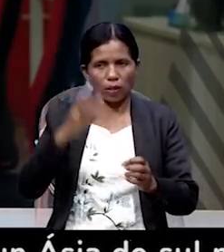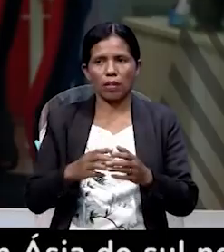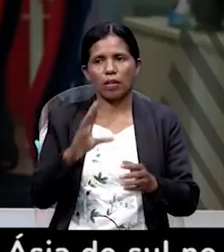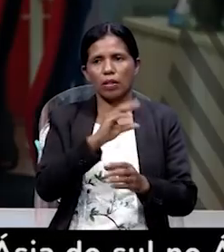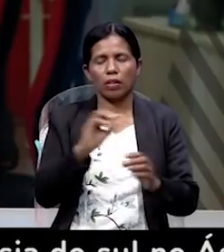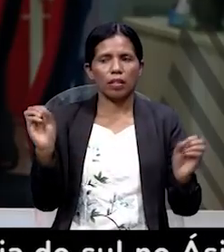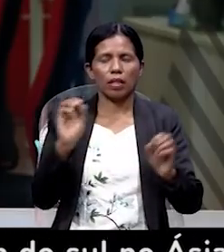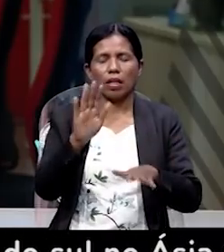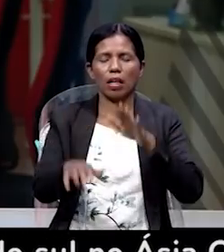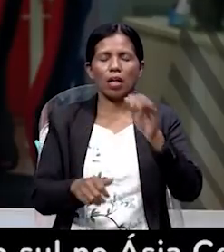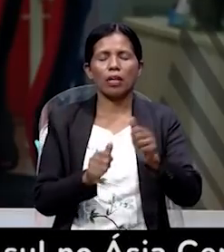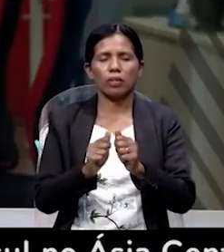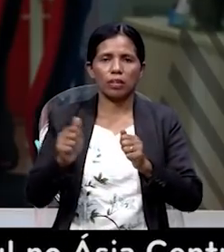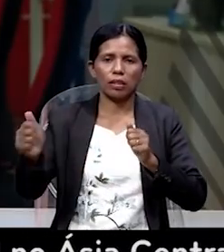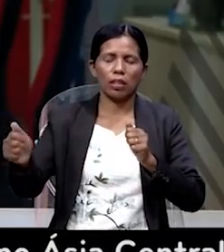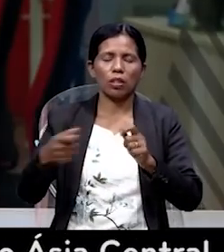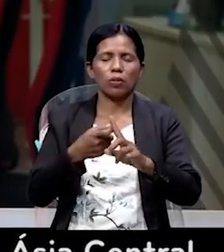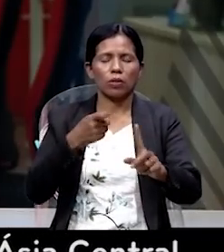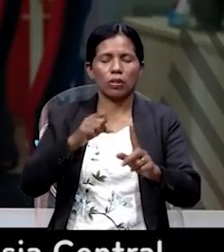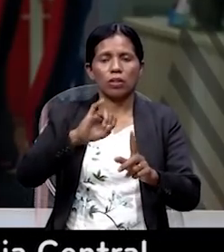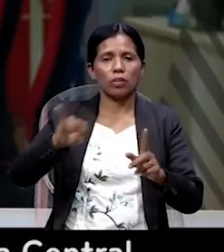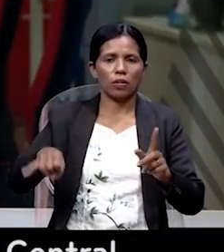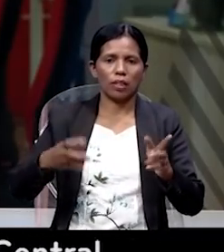lau se susi jornalista.